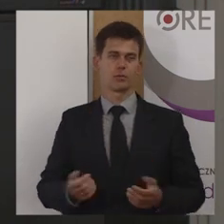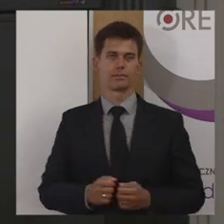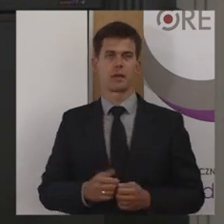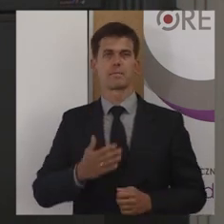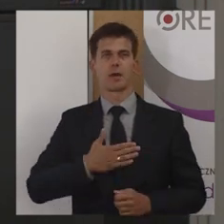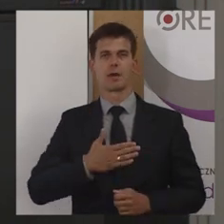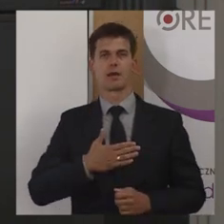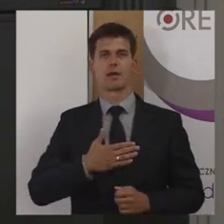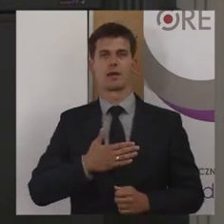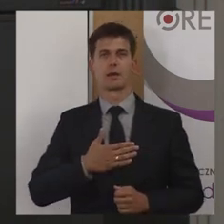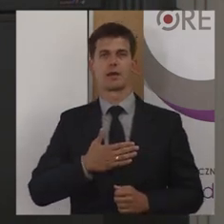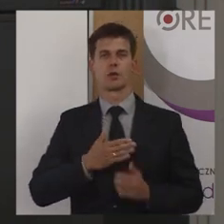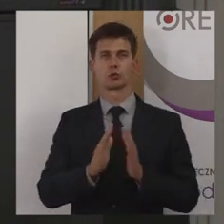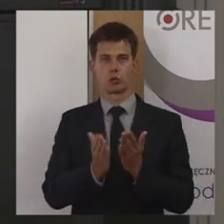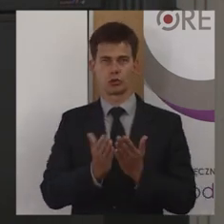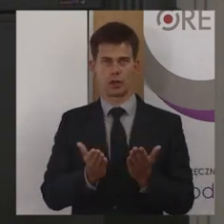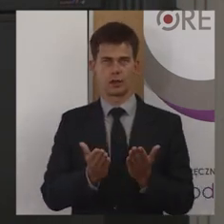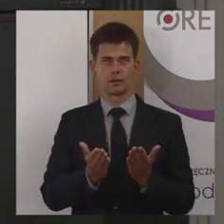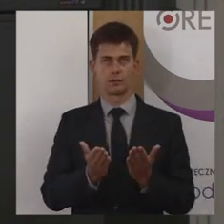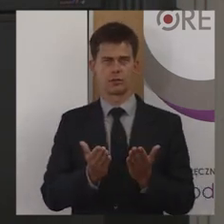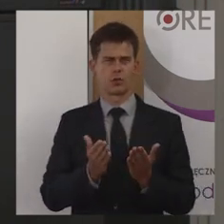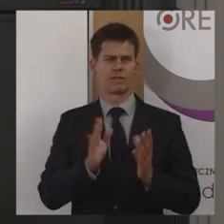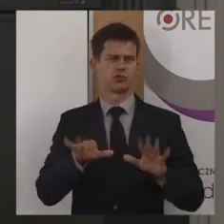ma podręcznik jakikolwiek